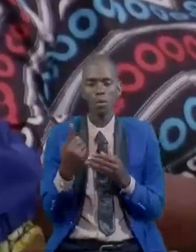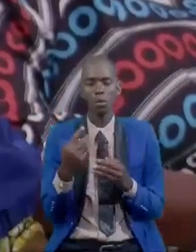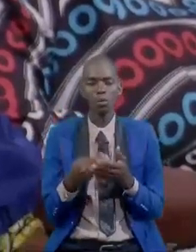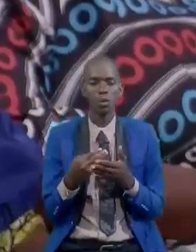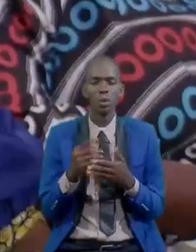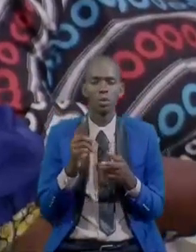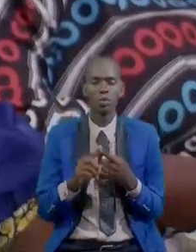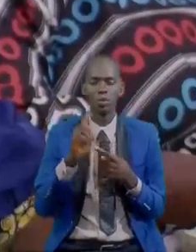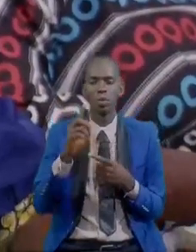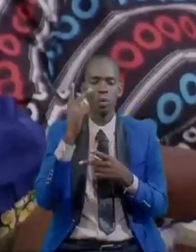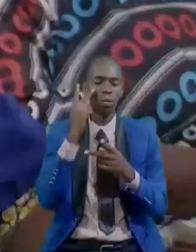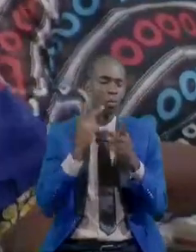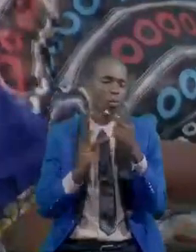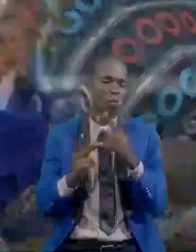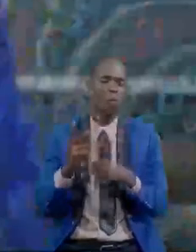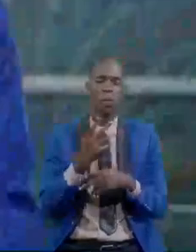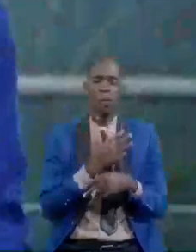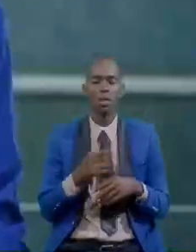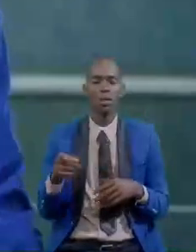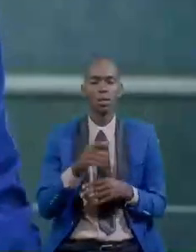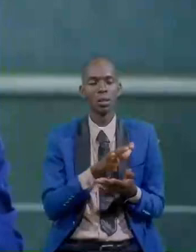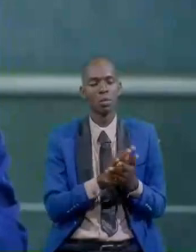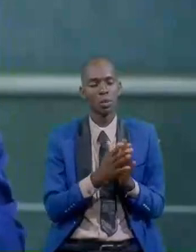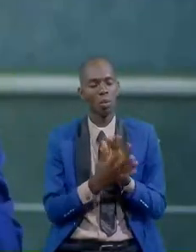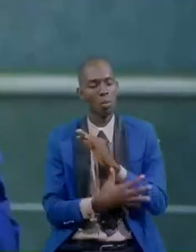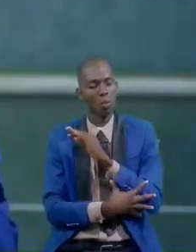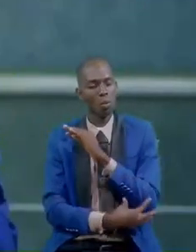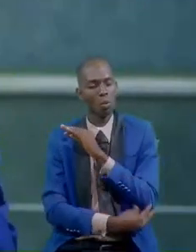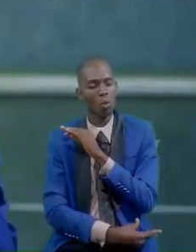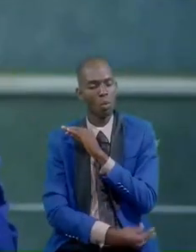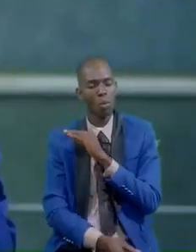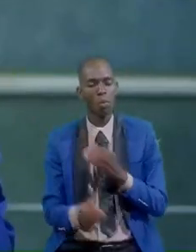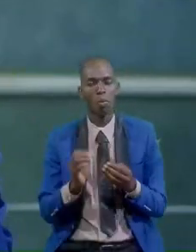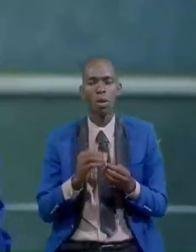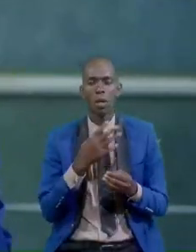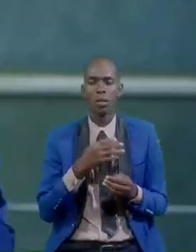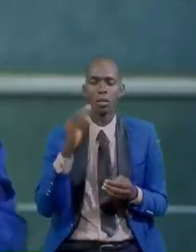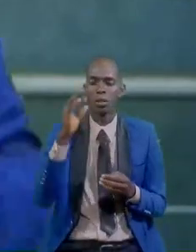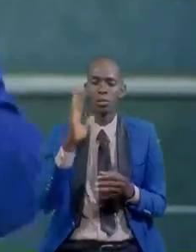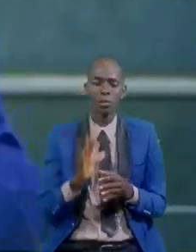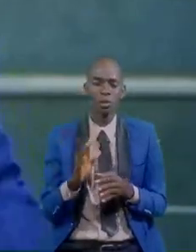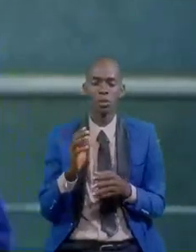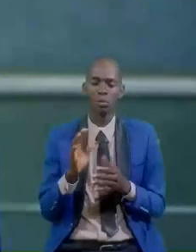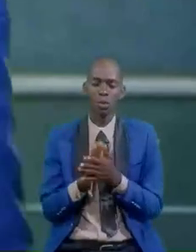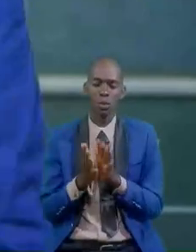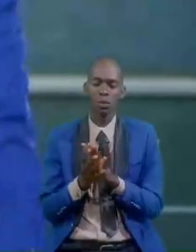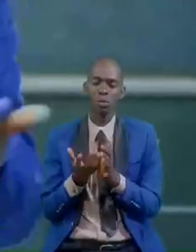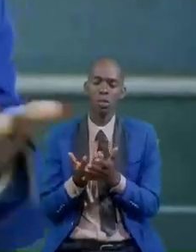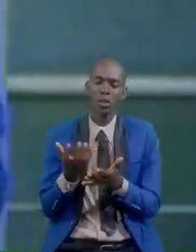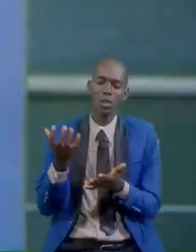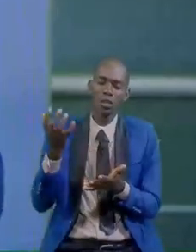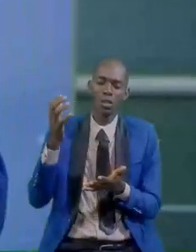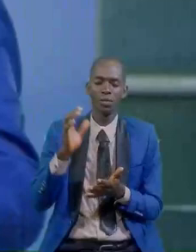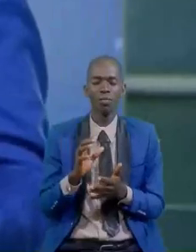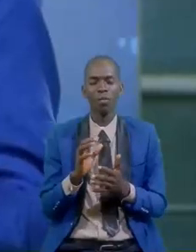tel prophète et il devient plus pauvre et le prophète devient plus riche. Cherchant, qu'est-ce que toi tu